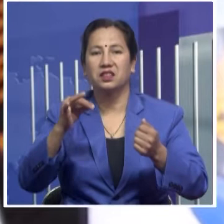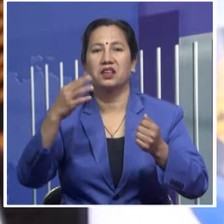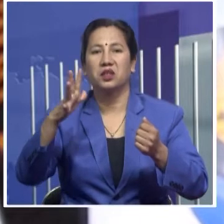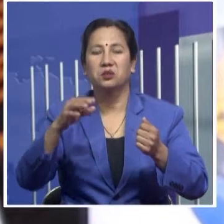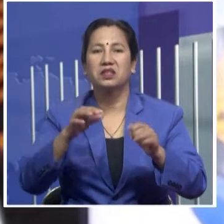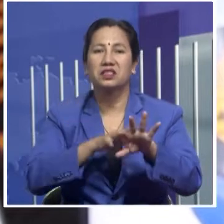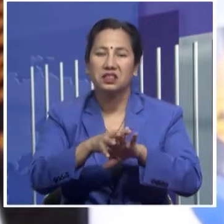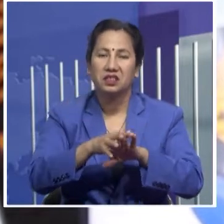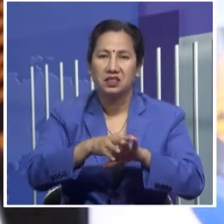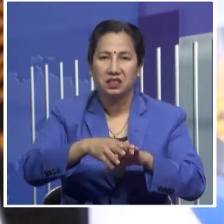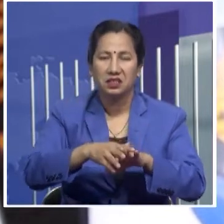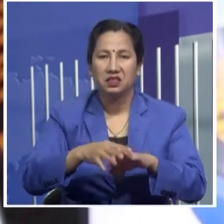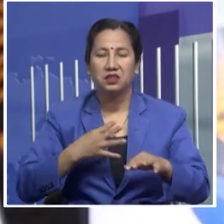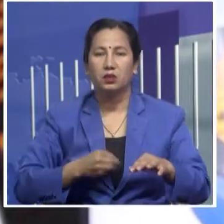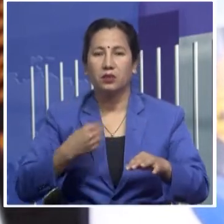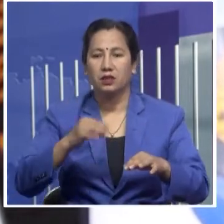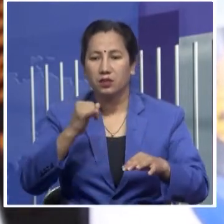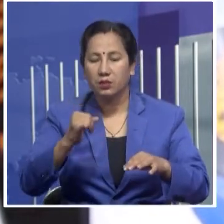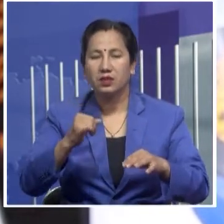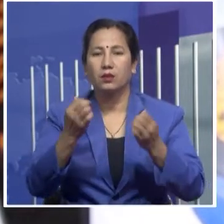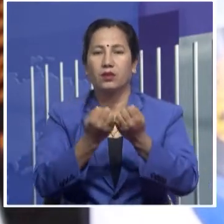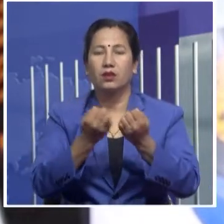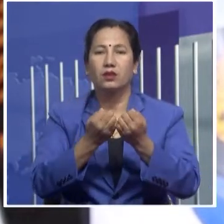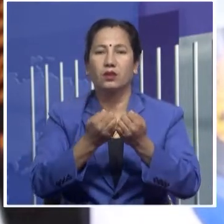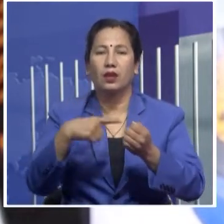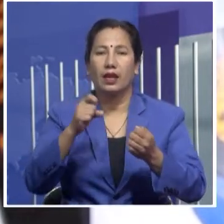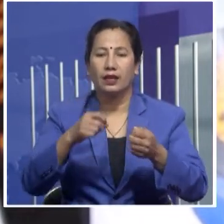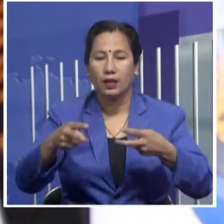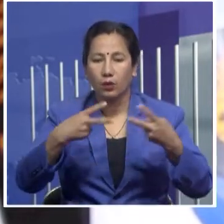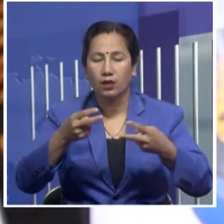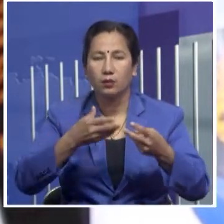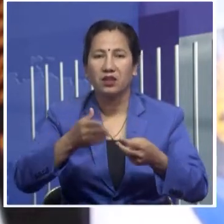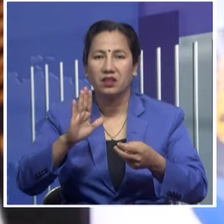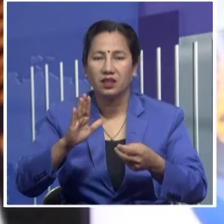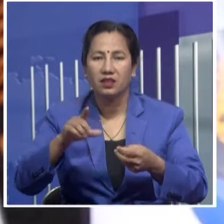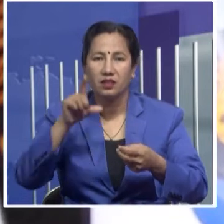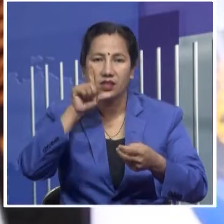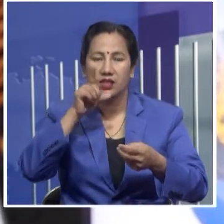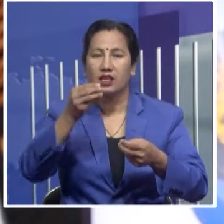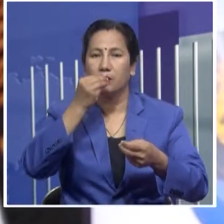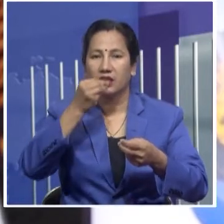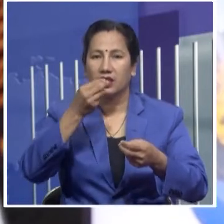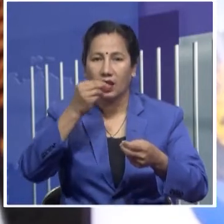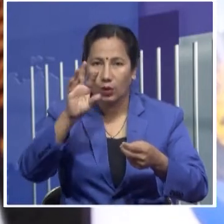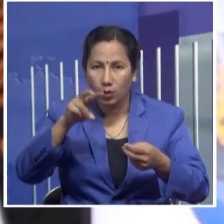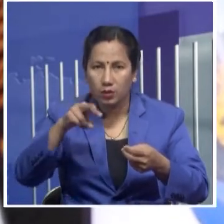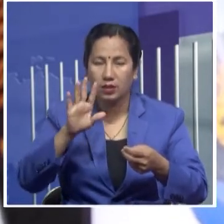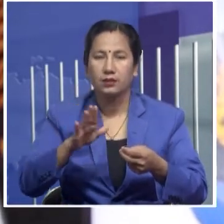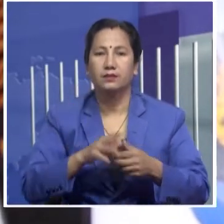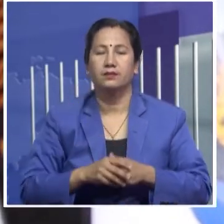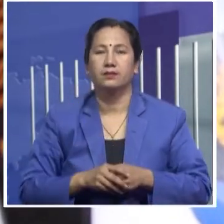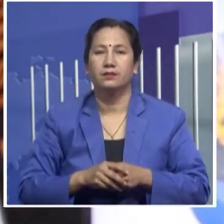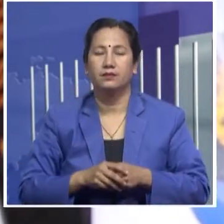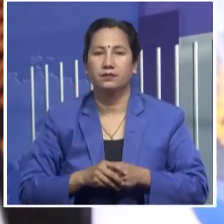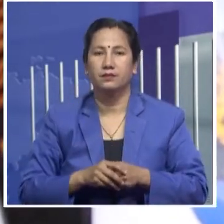छ। हामीले टोइलेट पिसाबहरू गर्नको लागि हामीले होटलमा गएर भात खाइदिनुपर्ने अवस्था भएको छ।